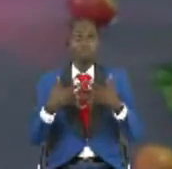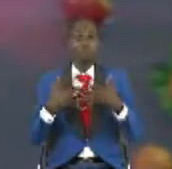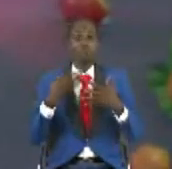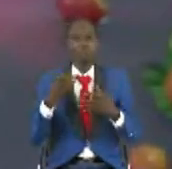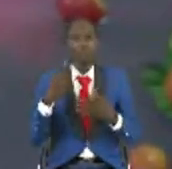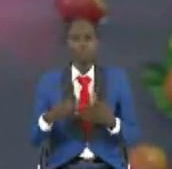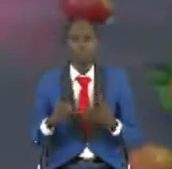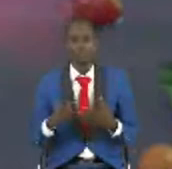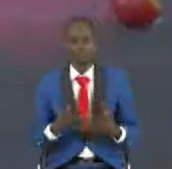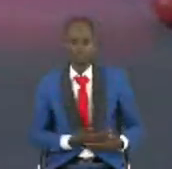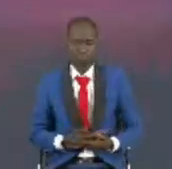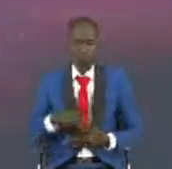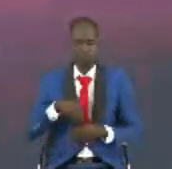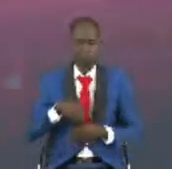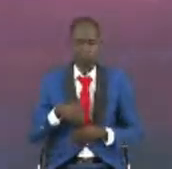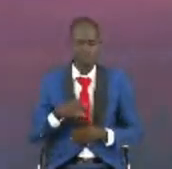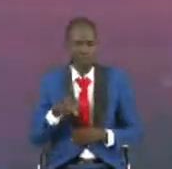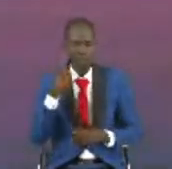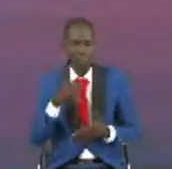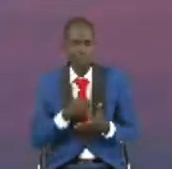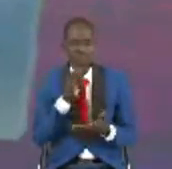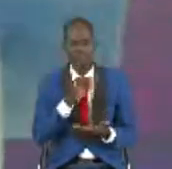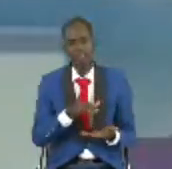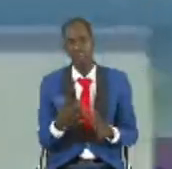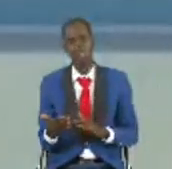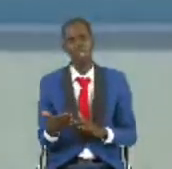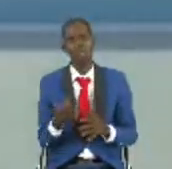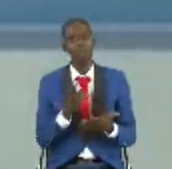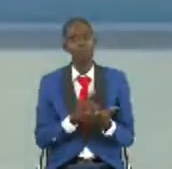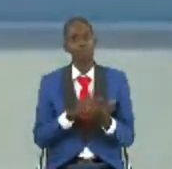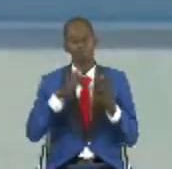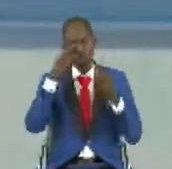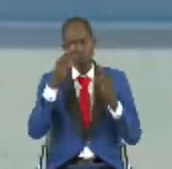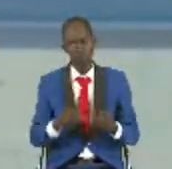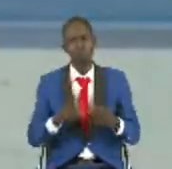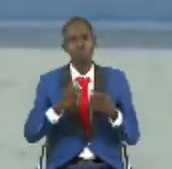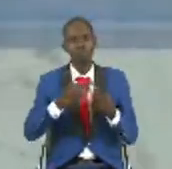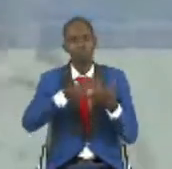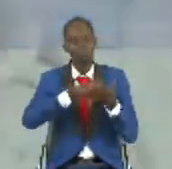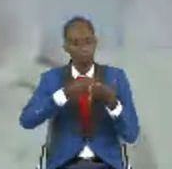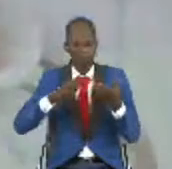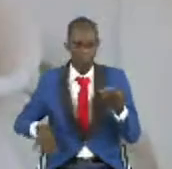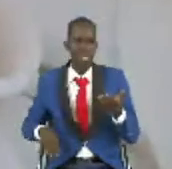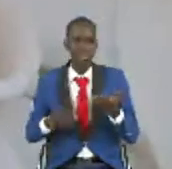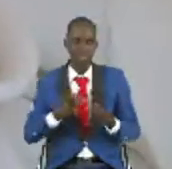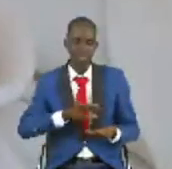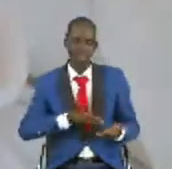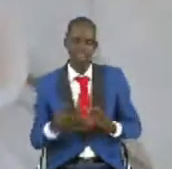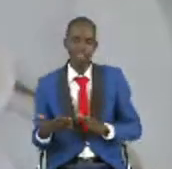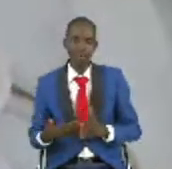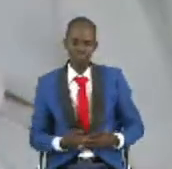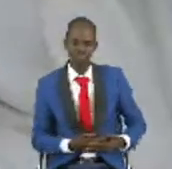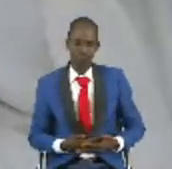Tout ce qu'ils ont pu faire, c'est d'essayer d'évacuer le fœtus, le